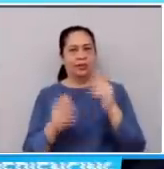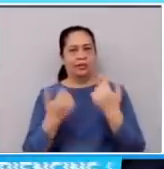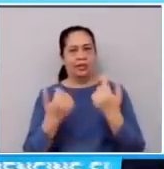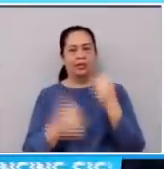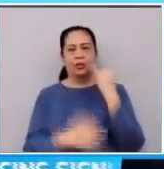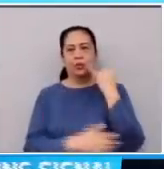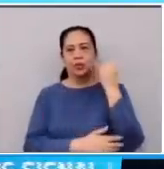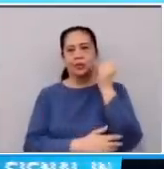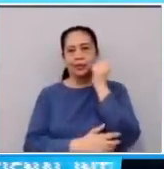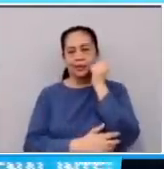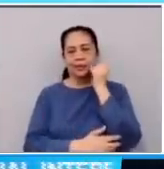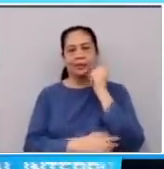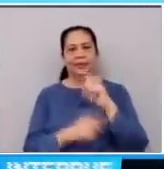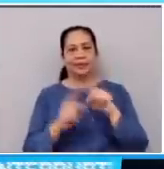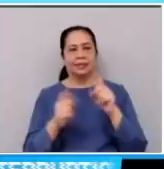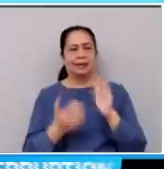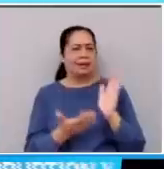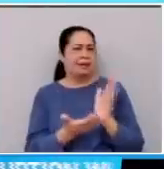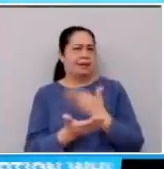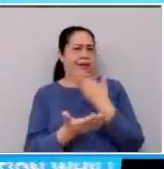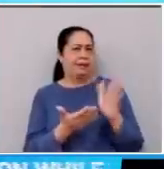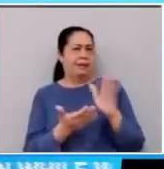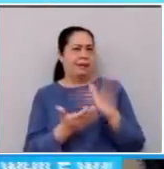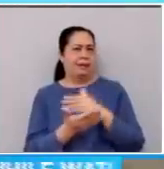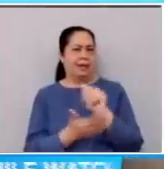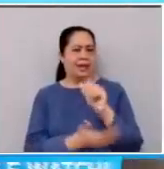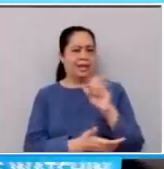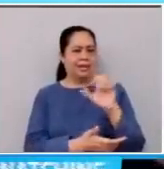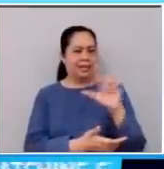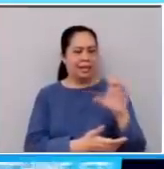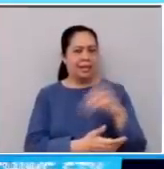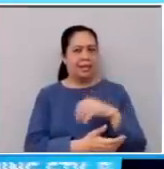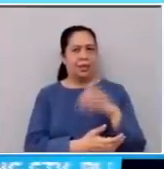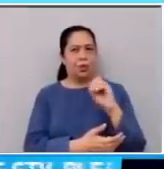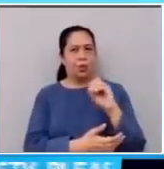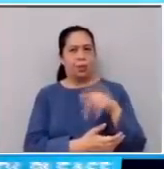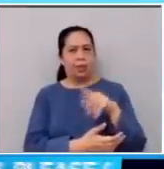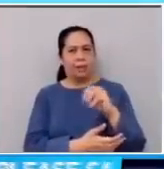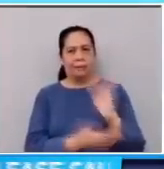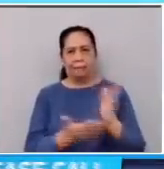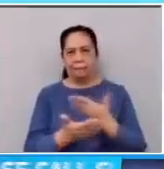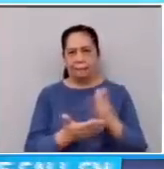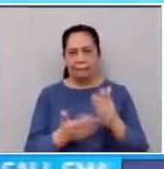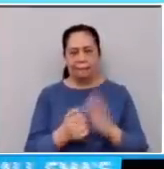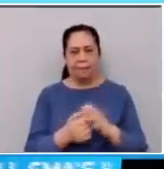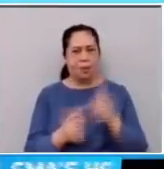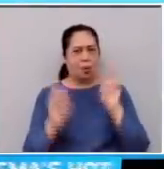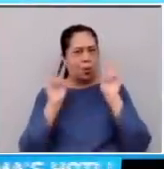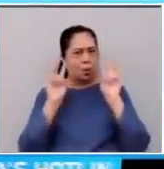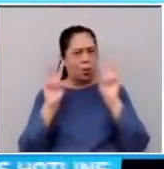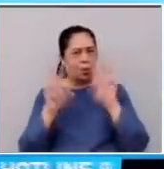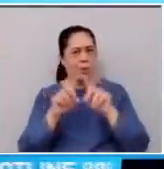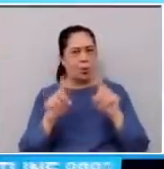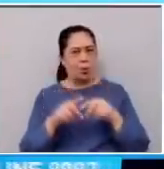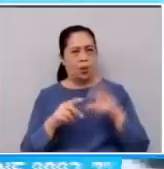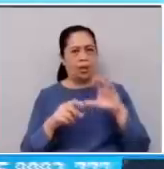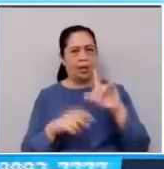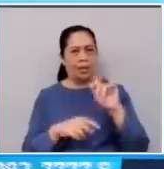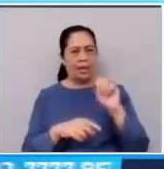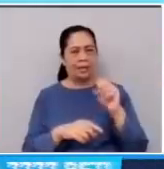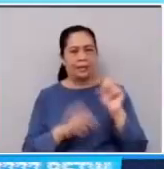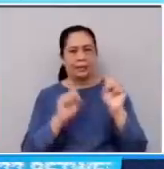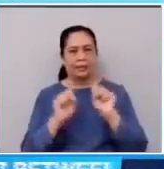Jose sa pagkanta ng Adele at OPM songs. Nagpawaw rin si The Clash Season 3